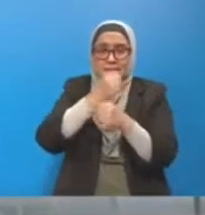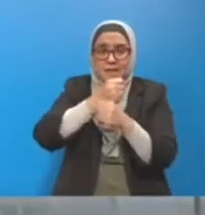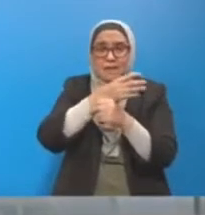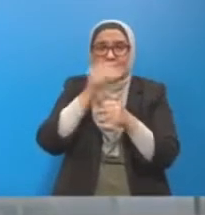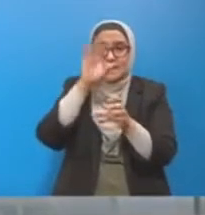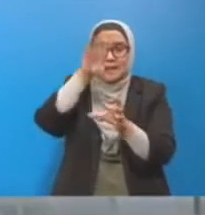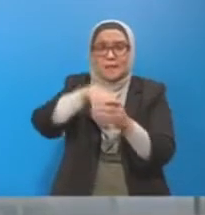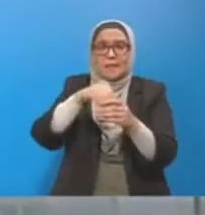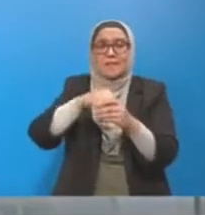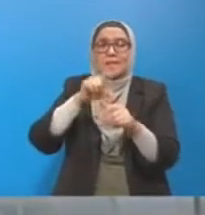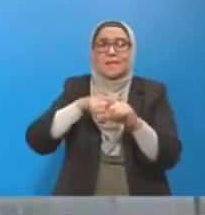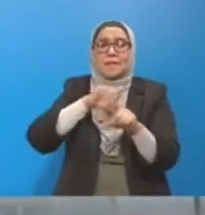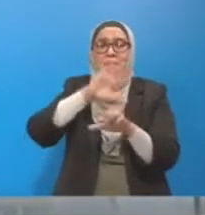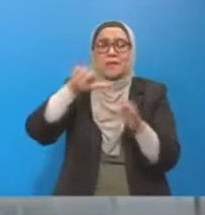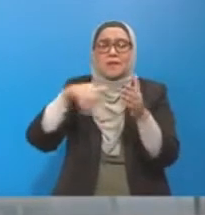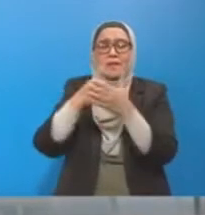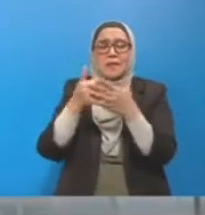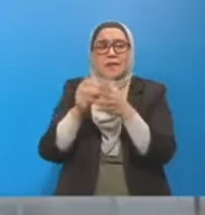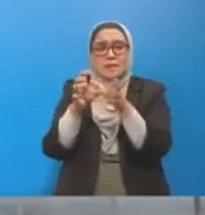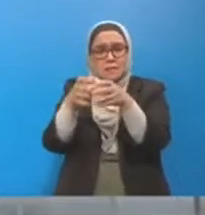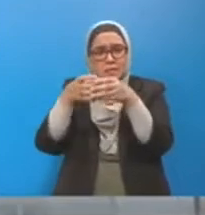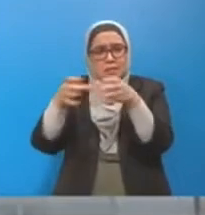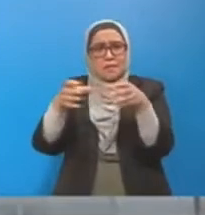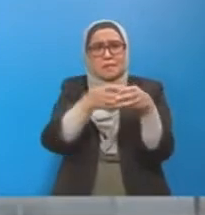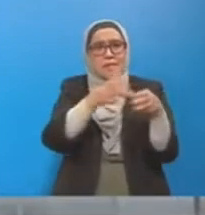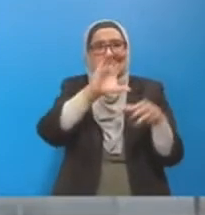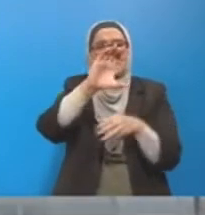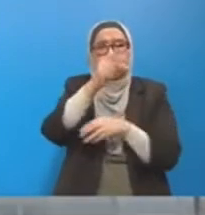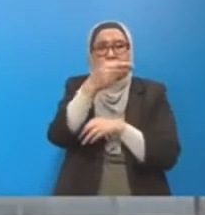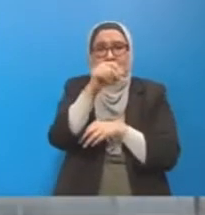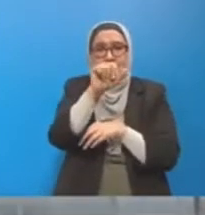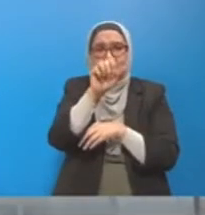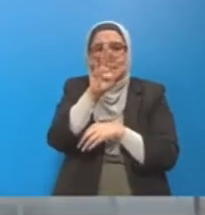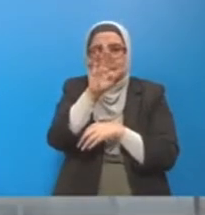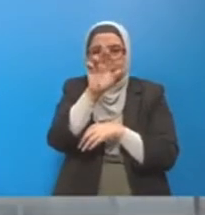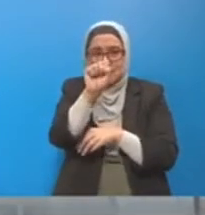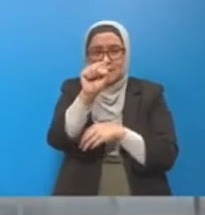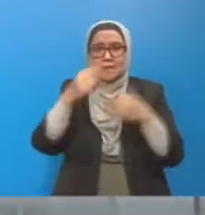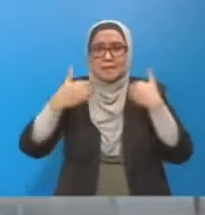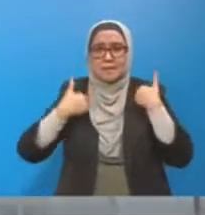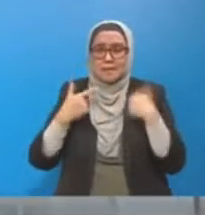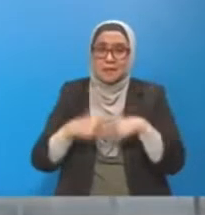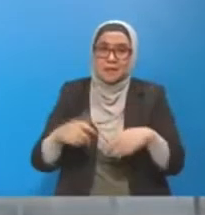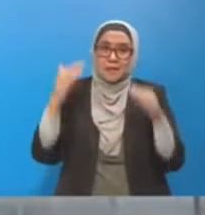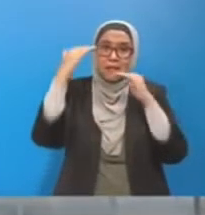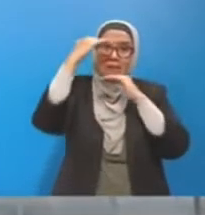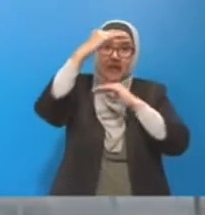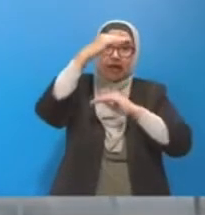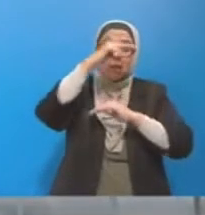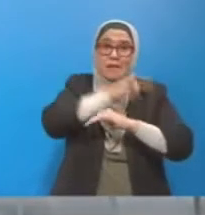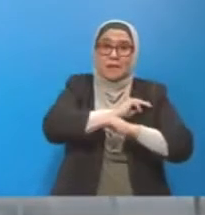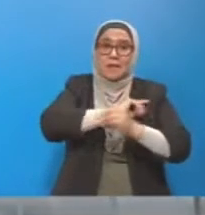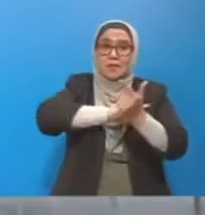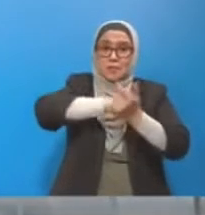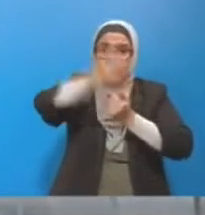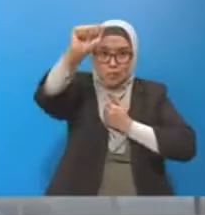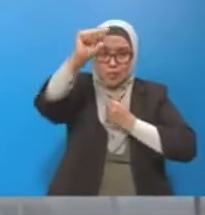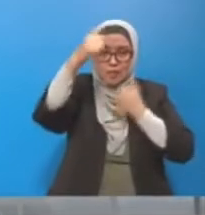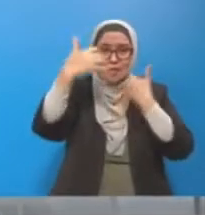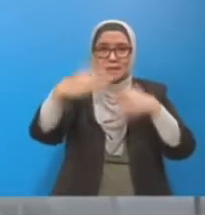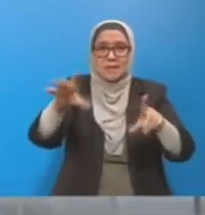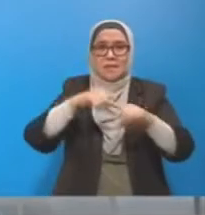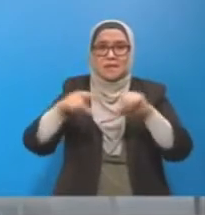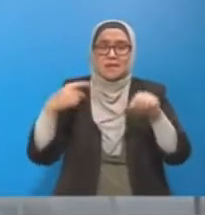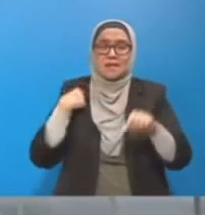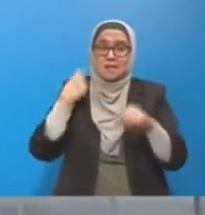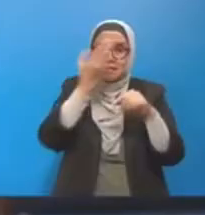pesan majelis pembangunan Kemayoran ini dan file Deepika menteri telah lulus cuma kita akan bangkitkan PP